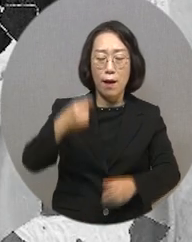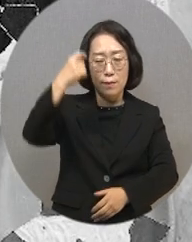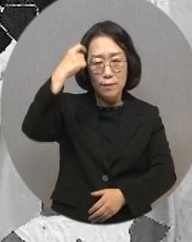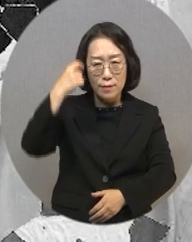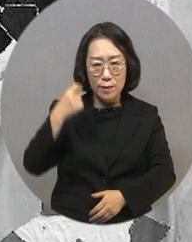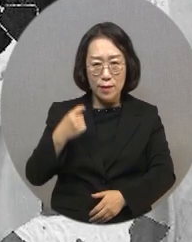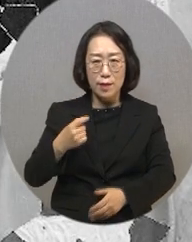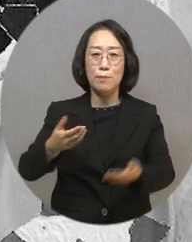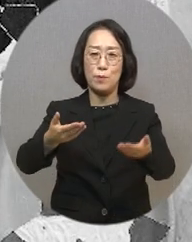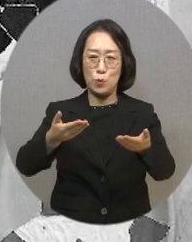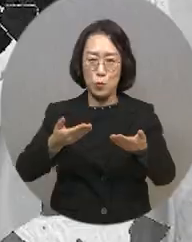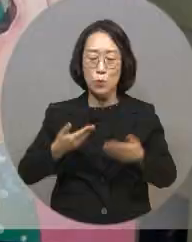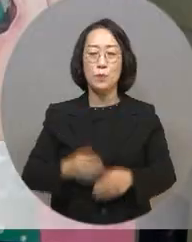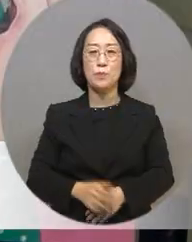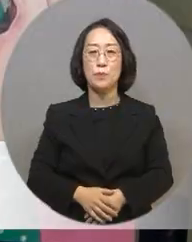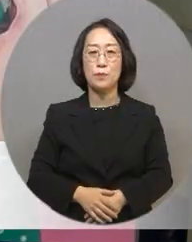합니다.